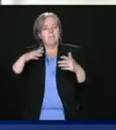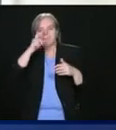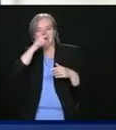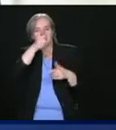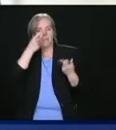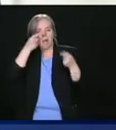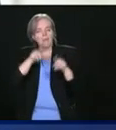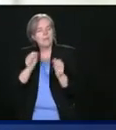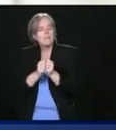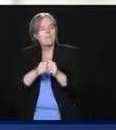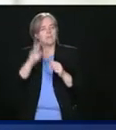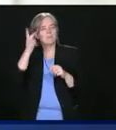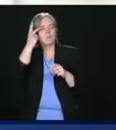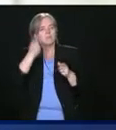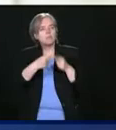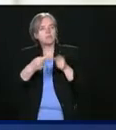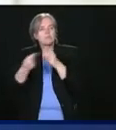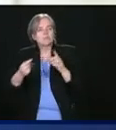On a une situation où